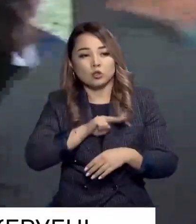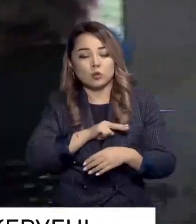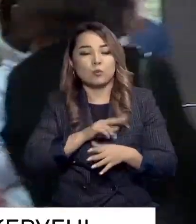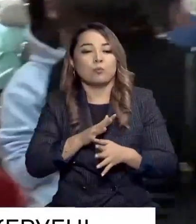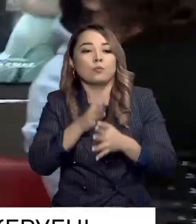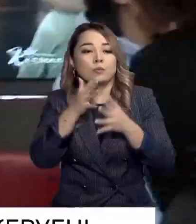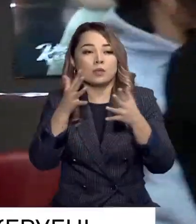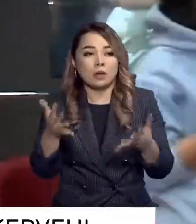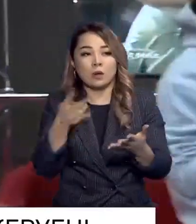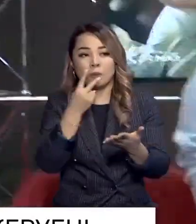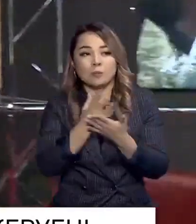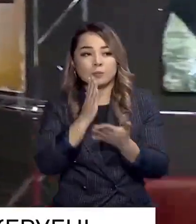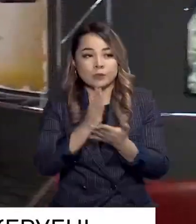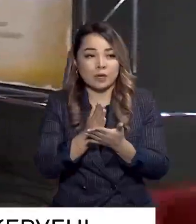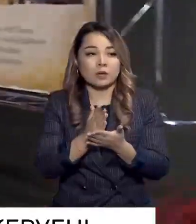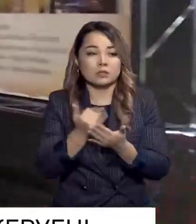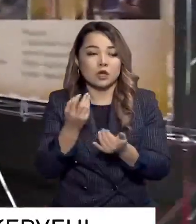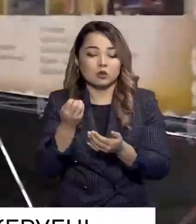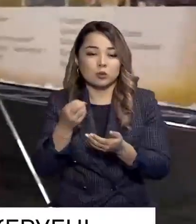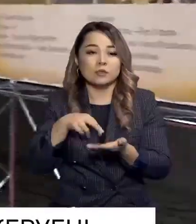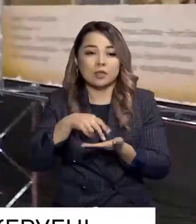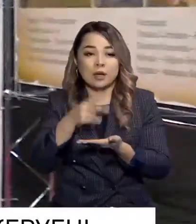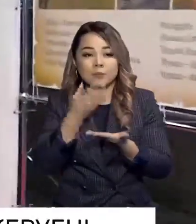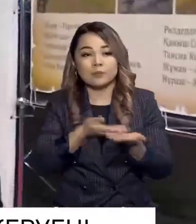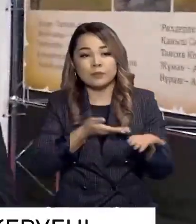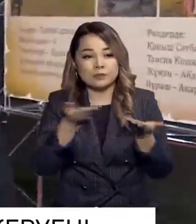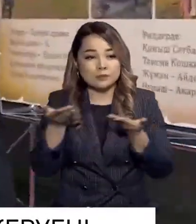түсті. Былай жүріп өтсек,